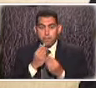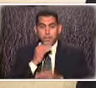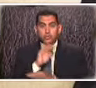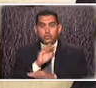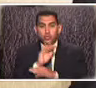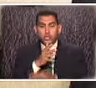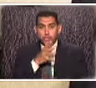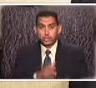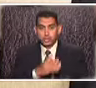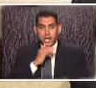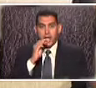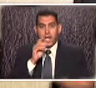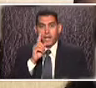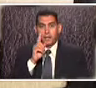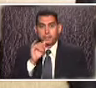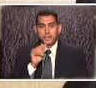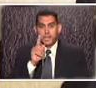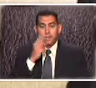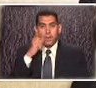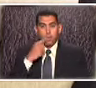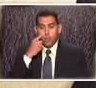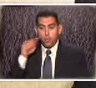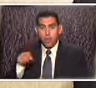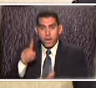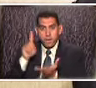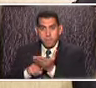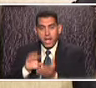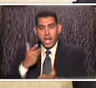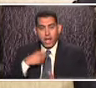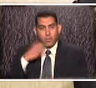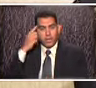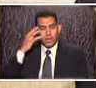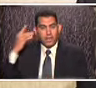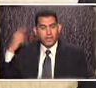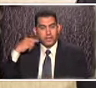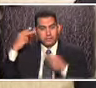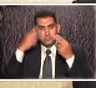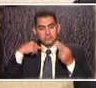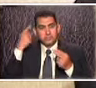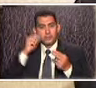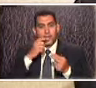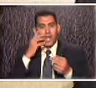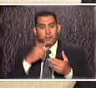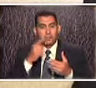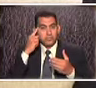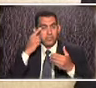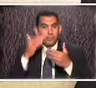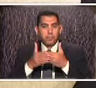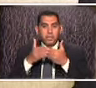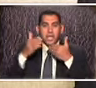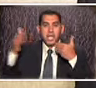الجفري على الواقعيه والمثاليه الذين يتحدثون ويغرقون في المثاليه يبتعدون عن الواقع